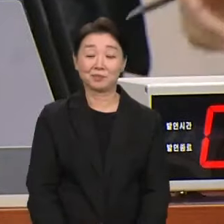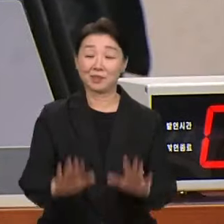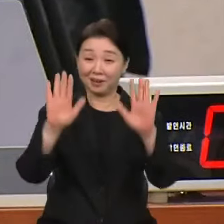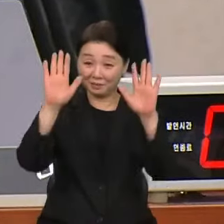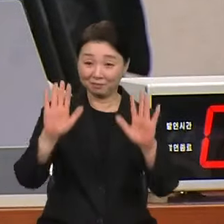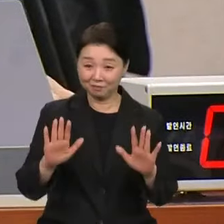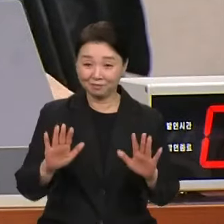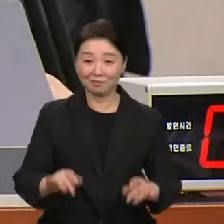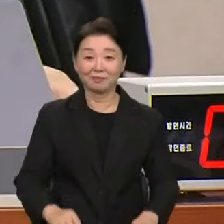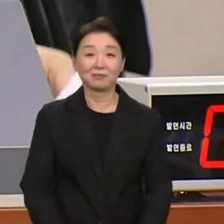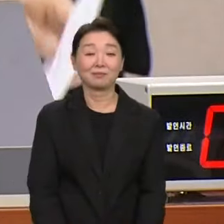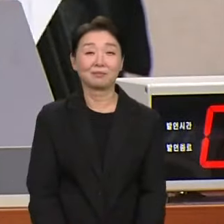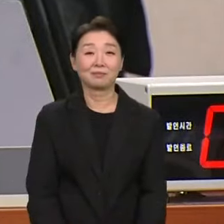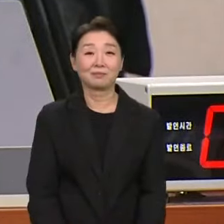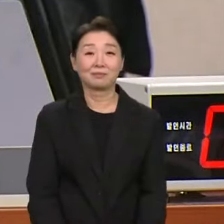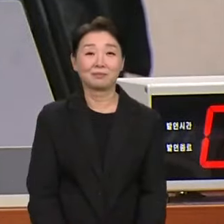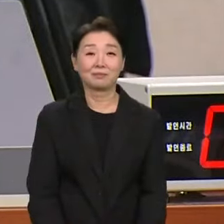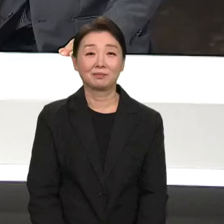내려주십시오.